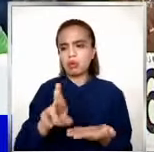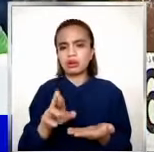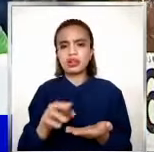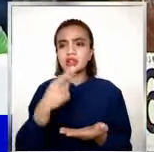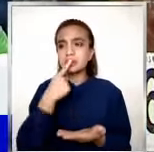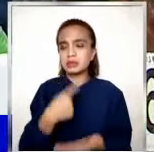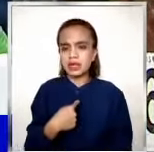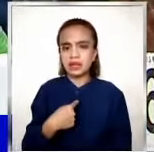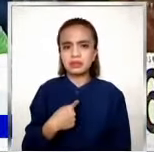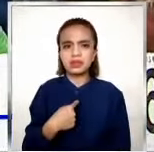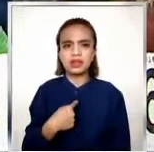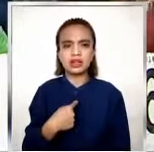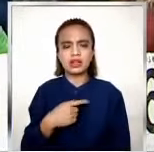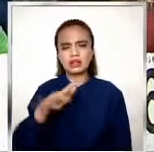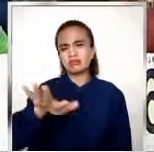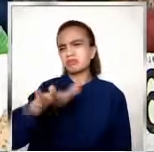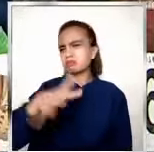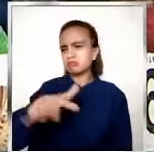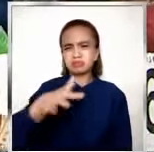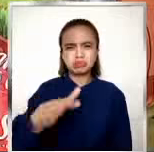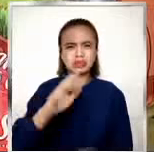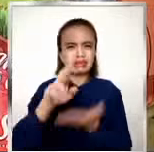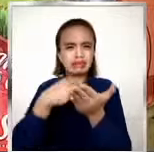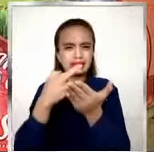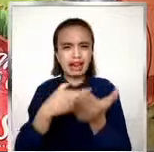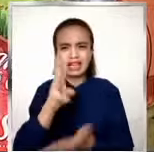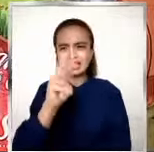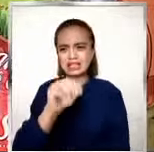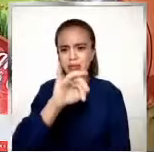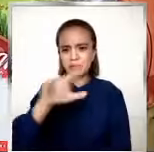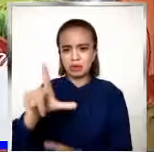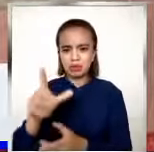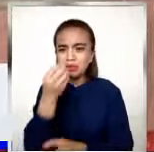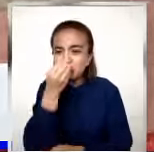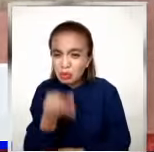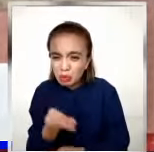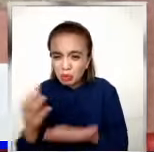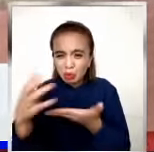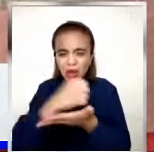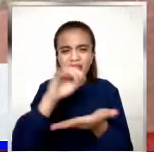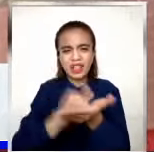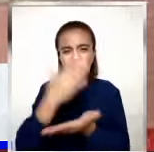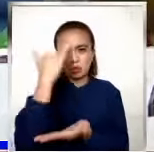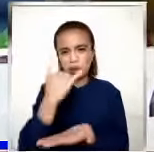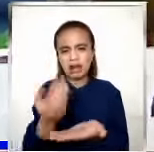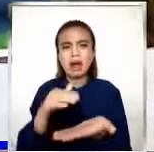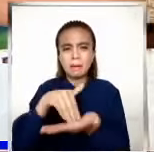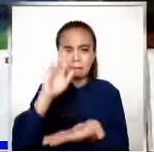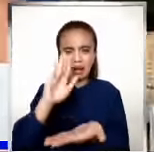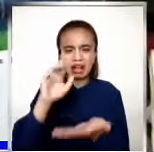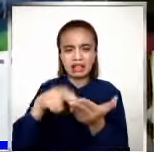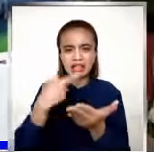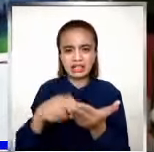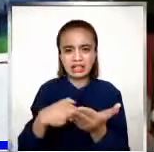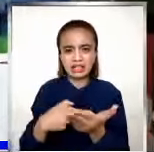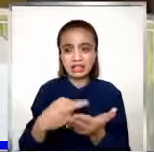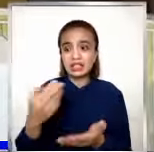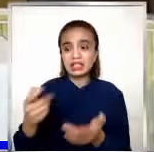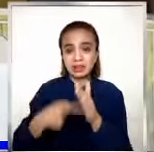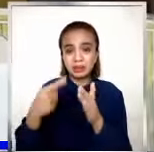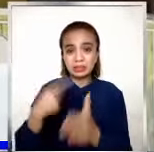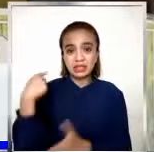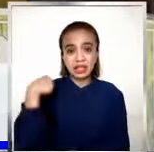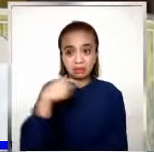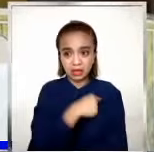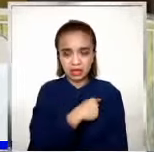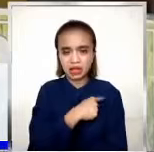ano, sa rice mill. Wala silang ganong makuha kaya tumaas yung bigas ngayon. Piso lang po tinaas namin kasi ayaw po namin na ilipat sila sa iba.